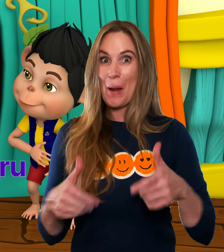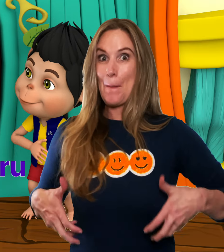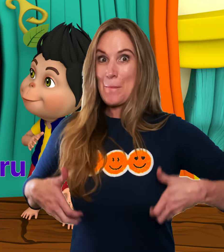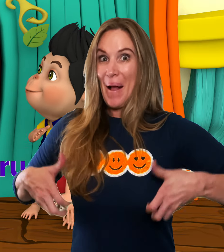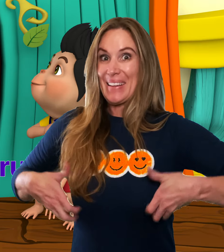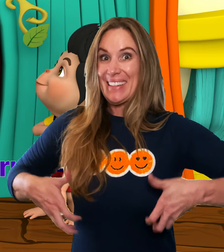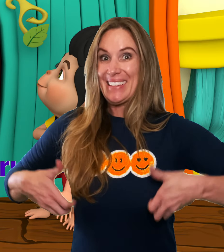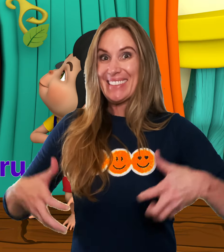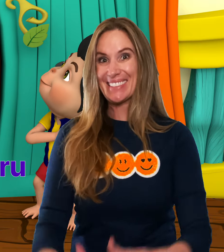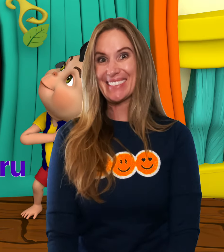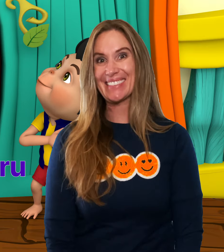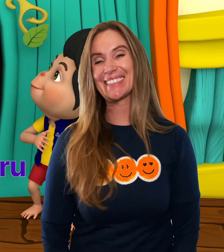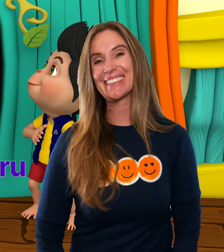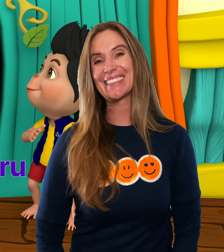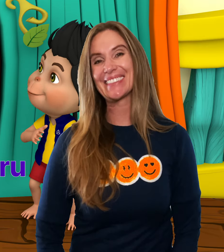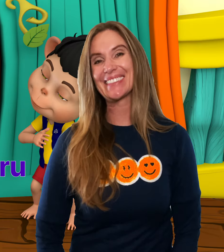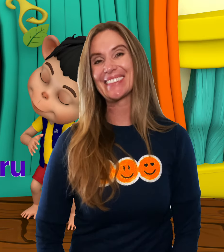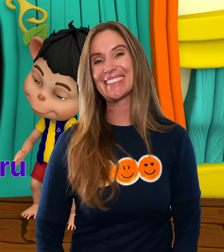5匹のちび